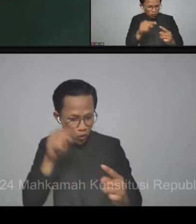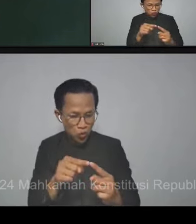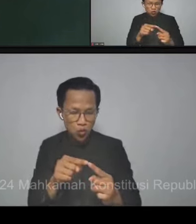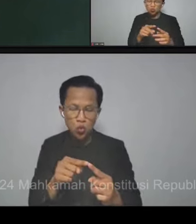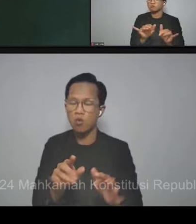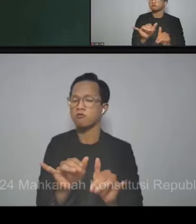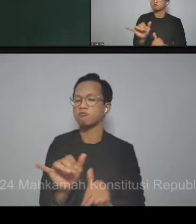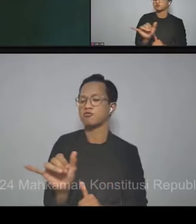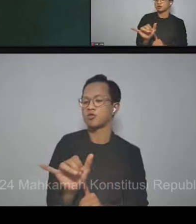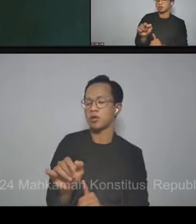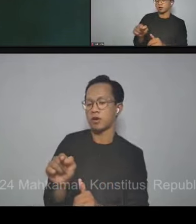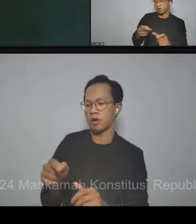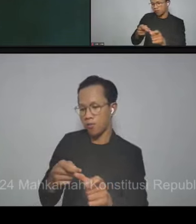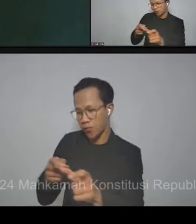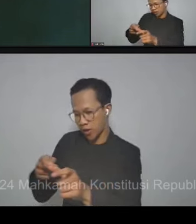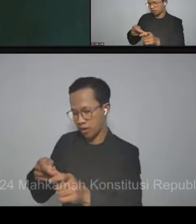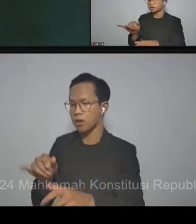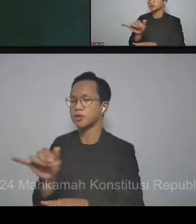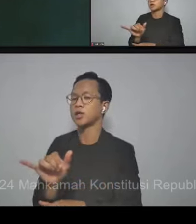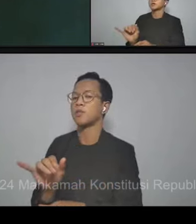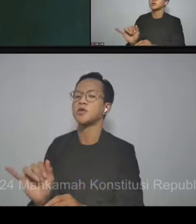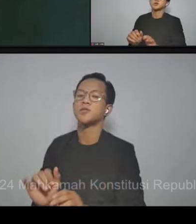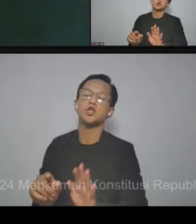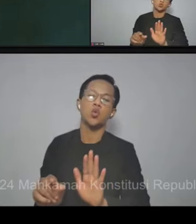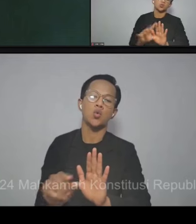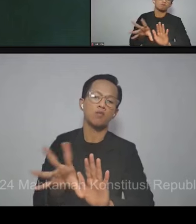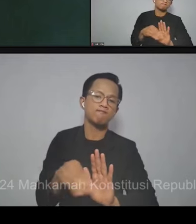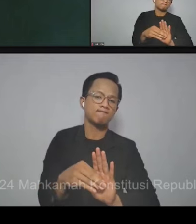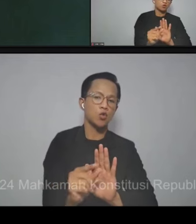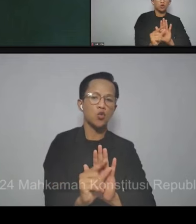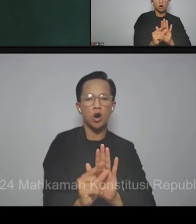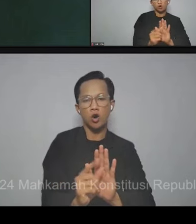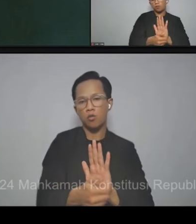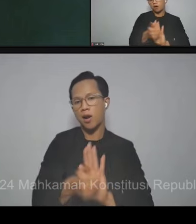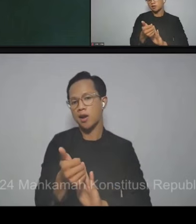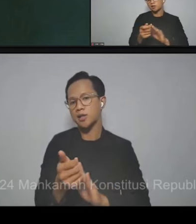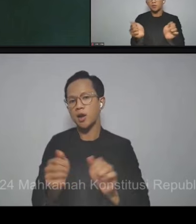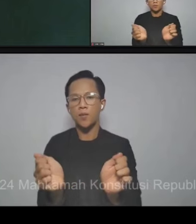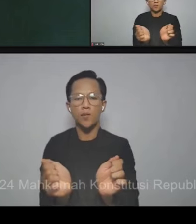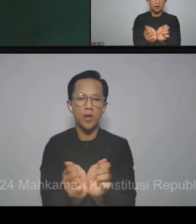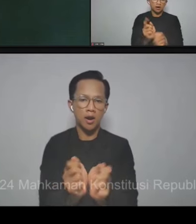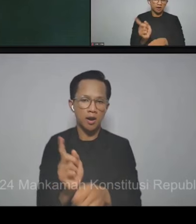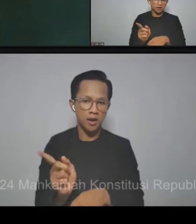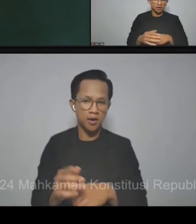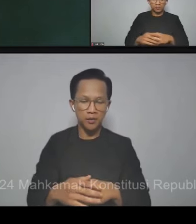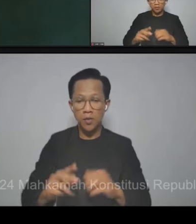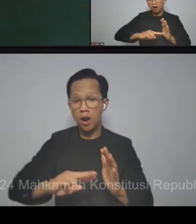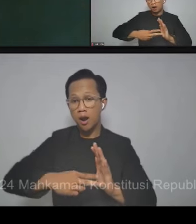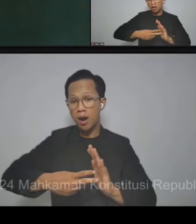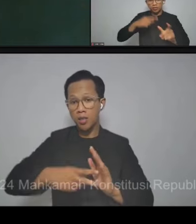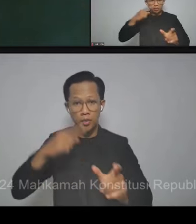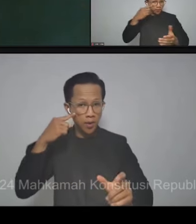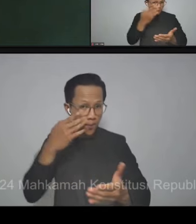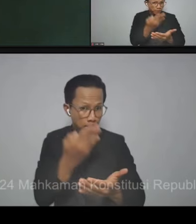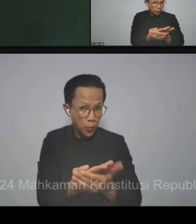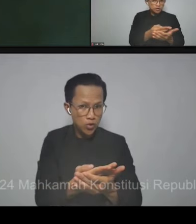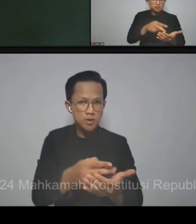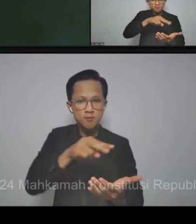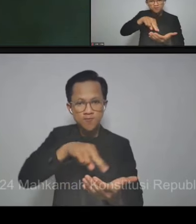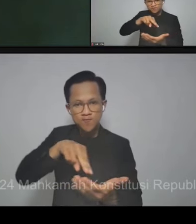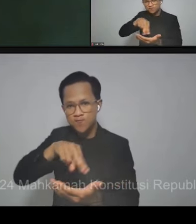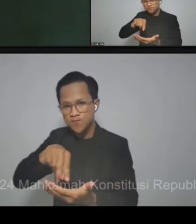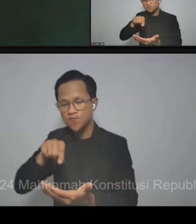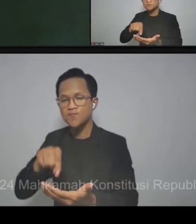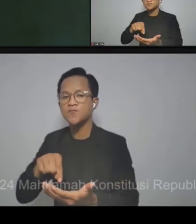pemendidikan sebagaimana diatur dalam undang-undang yang mengatur mengenai hukum acara pidana artinya pemeriksaan bukti permulaan yang dilakukan untuk mendapatkan bukti permulaan